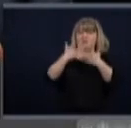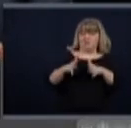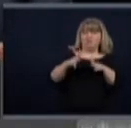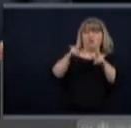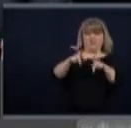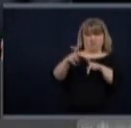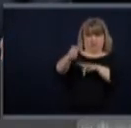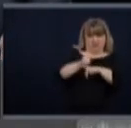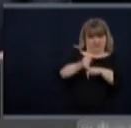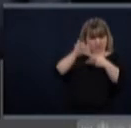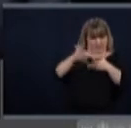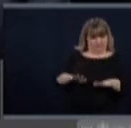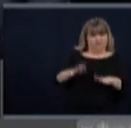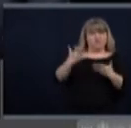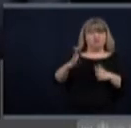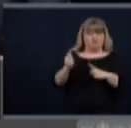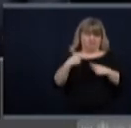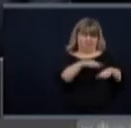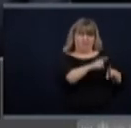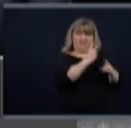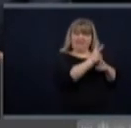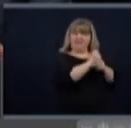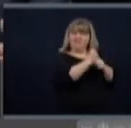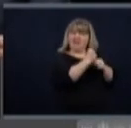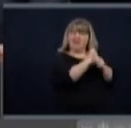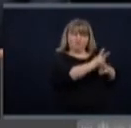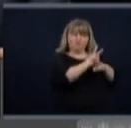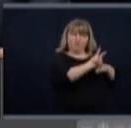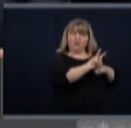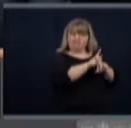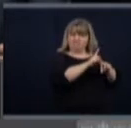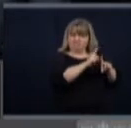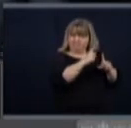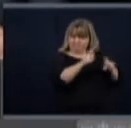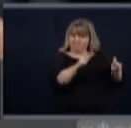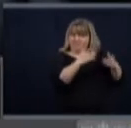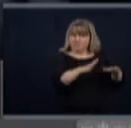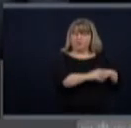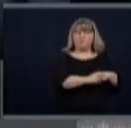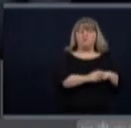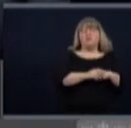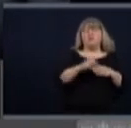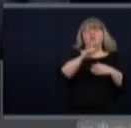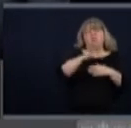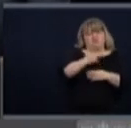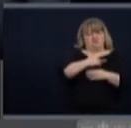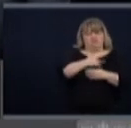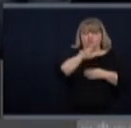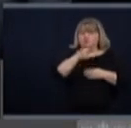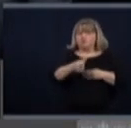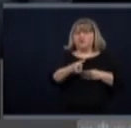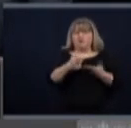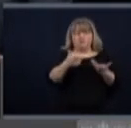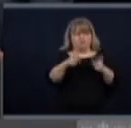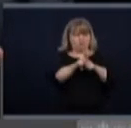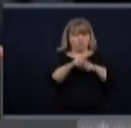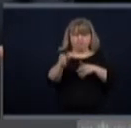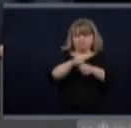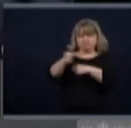assignés. Et on est confiant qu'avec ces personnes, on va être capable de combler tous les postes dans